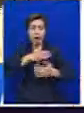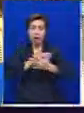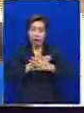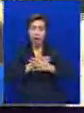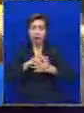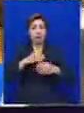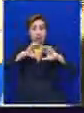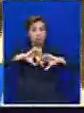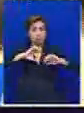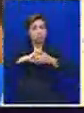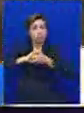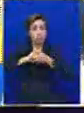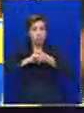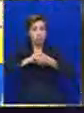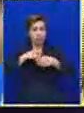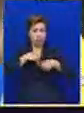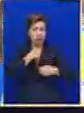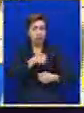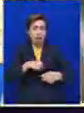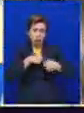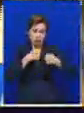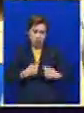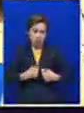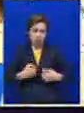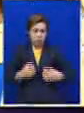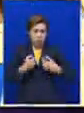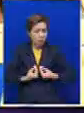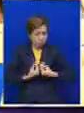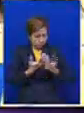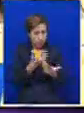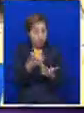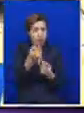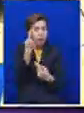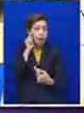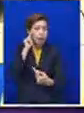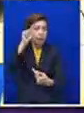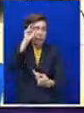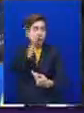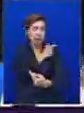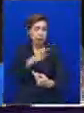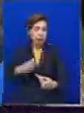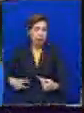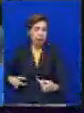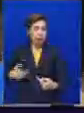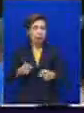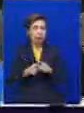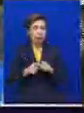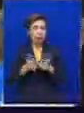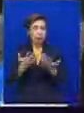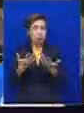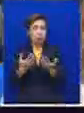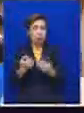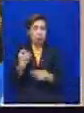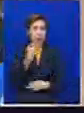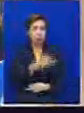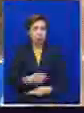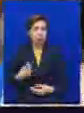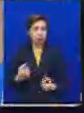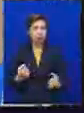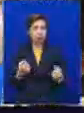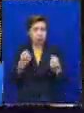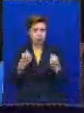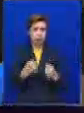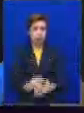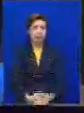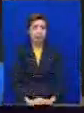ซึ่งพร้อมจะสละได้แม้กระทั่งชีวิตเพื่อให้พระบาทสมเด็จพระเจ้าอยู่หัวทรงมีพระพรามัยพระขออภัยค่ะทรงมีพระพรามัยที่แข็